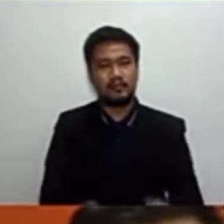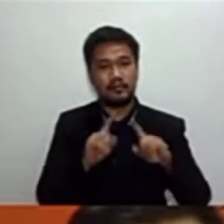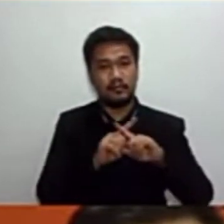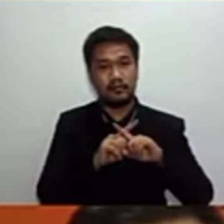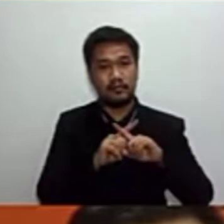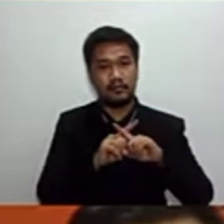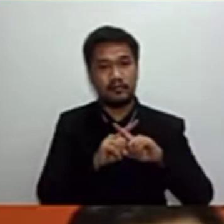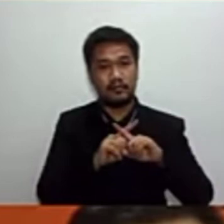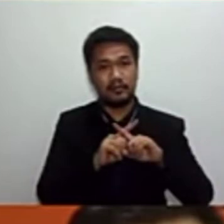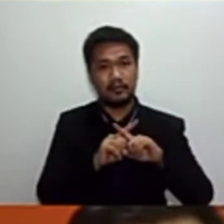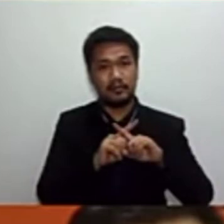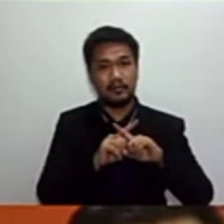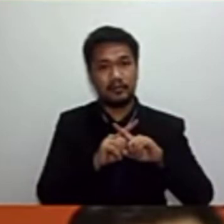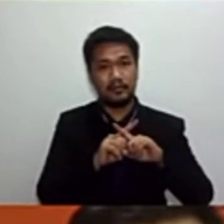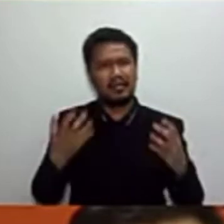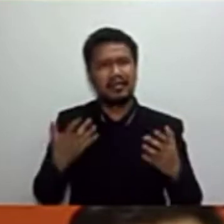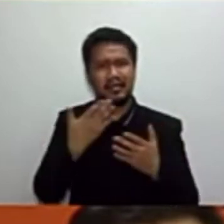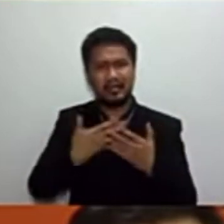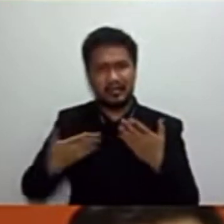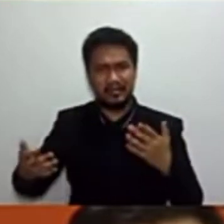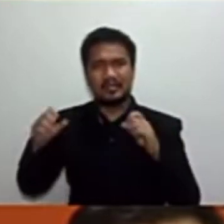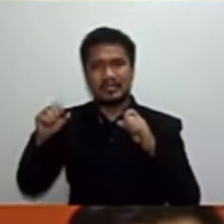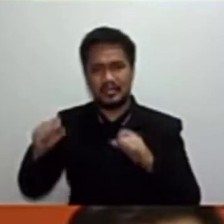balakid ang pagmimisyon.